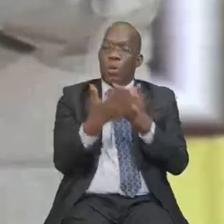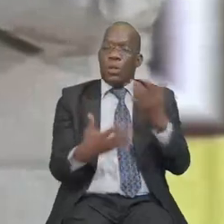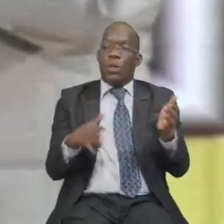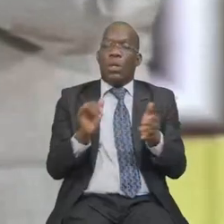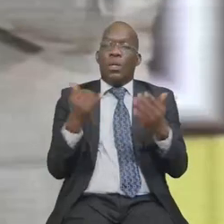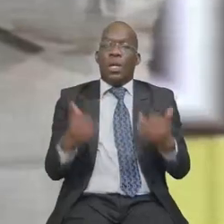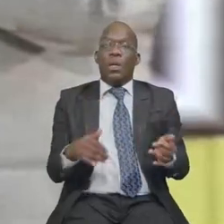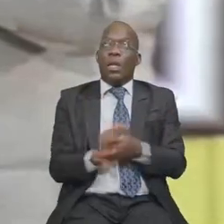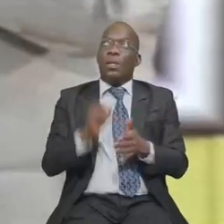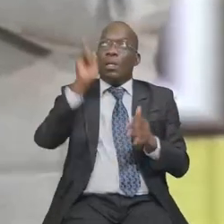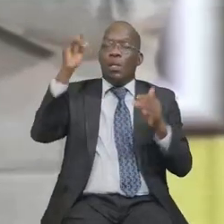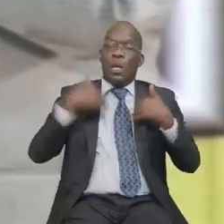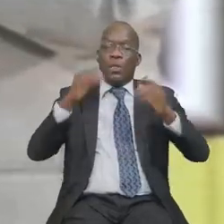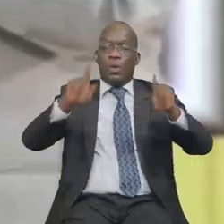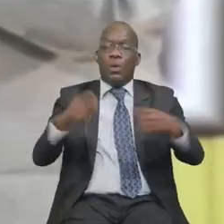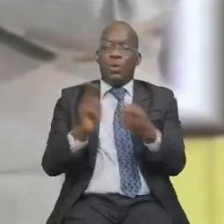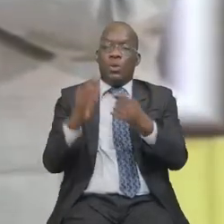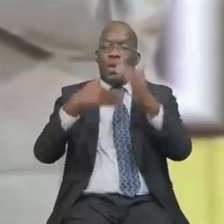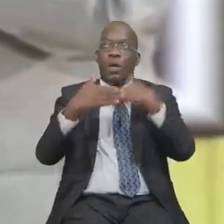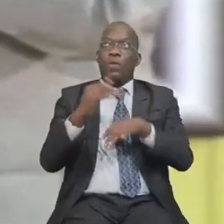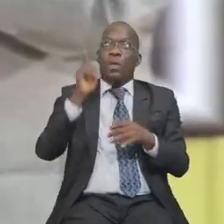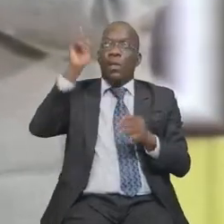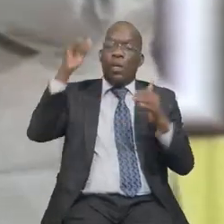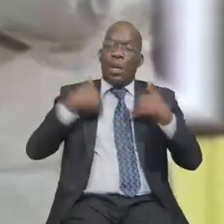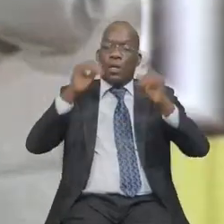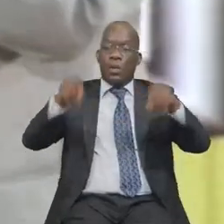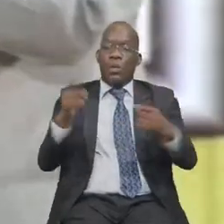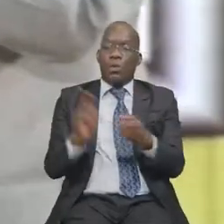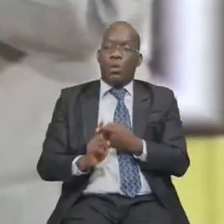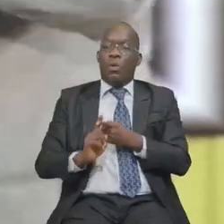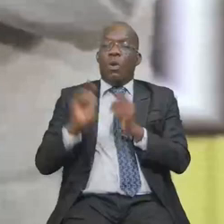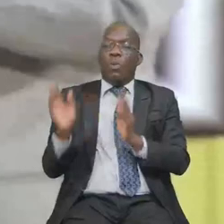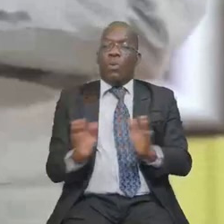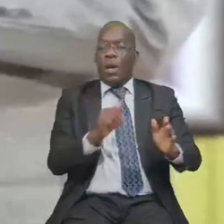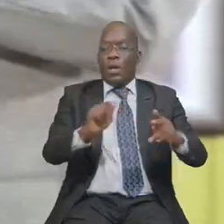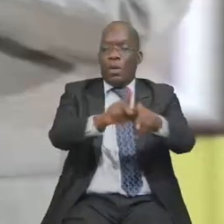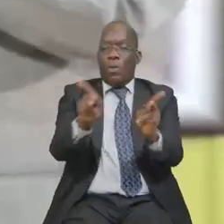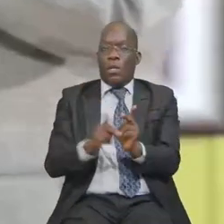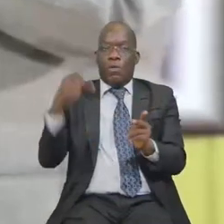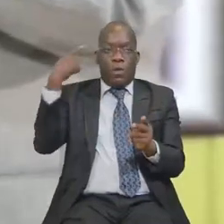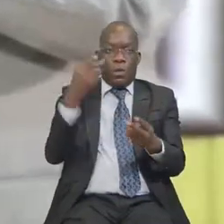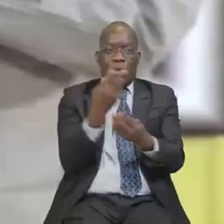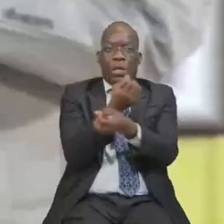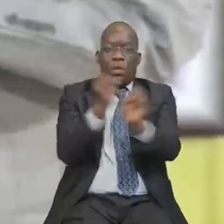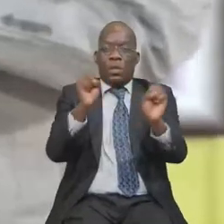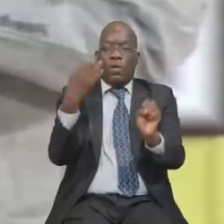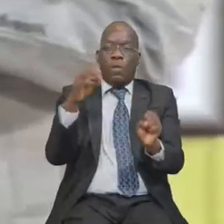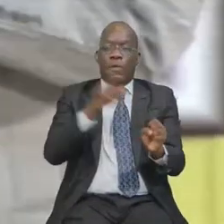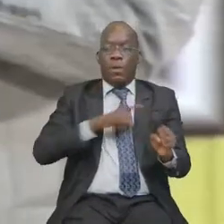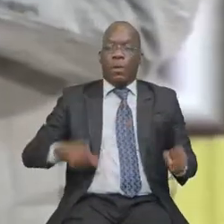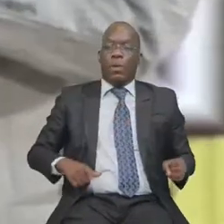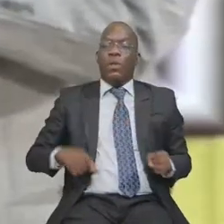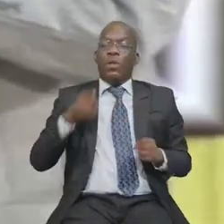nous préparer une place. Pour les racheter de l'Éternel, pour l'épouse. Maintenant, nous sommes ici maintenant. Et tous, vous et